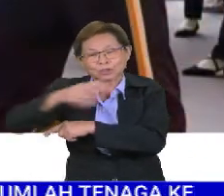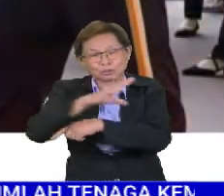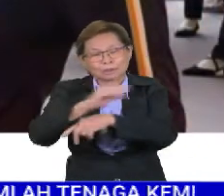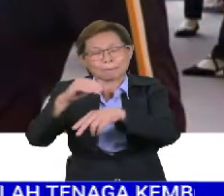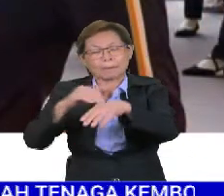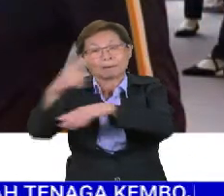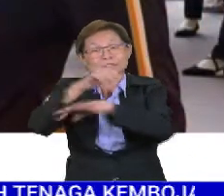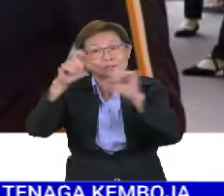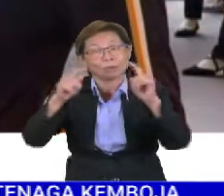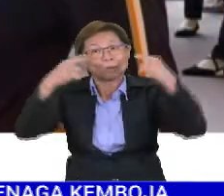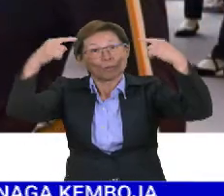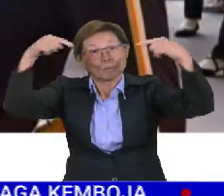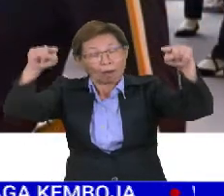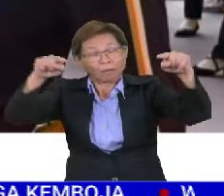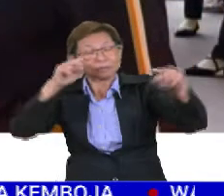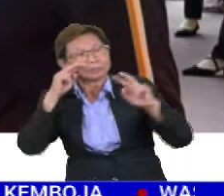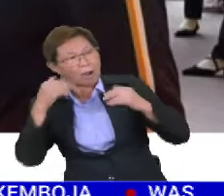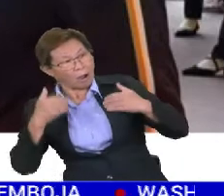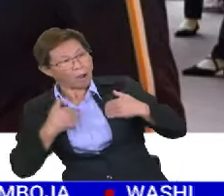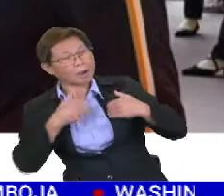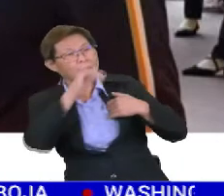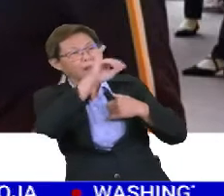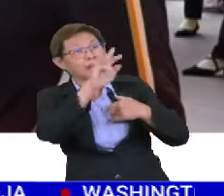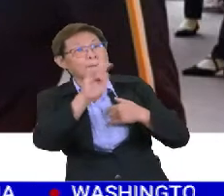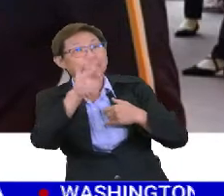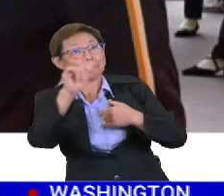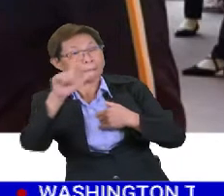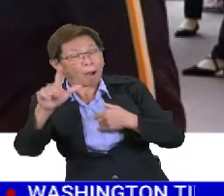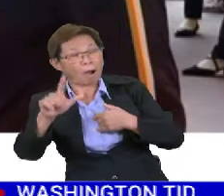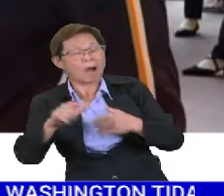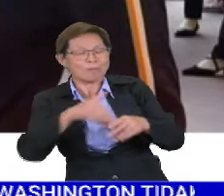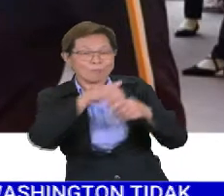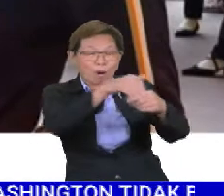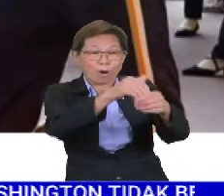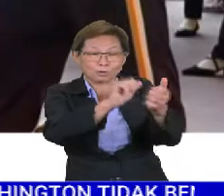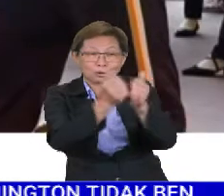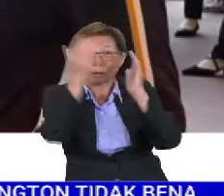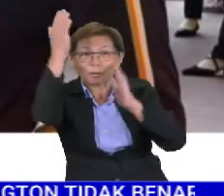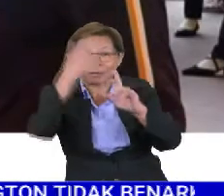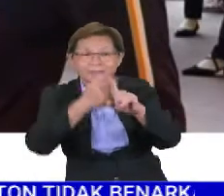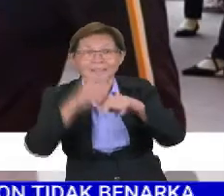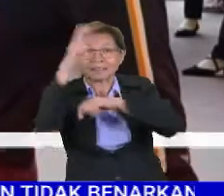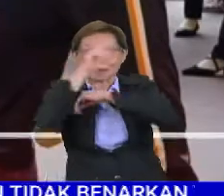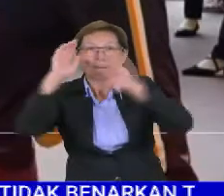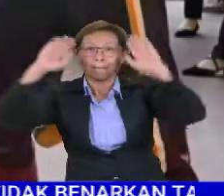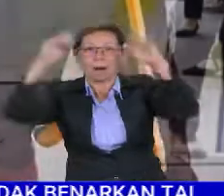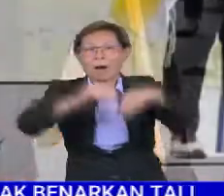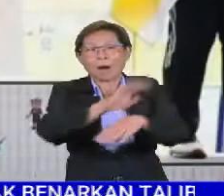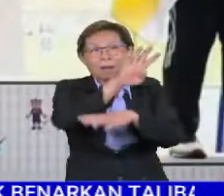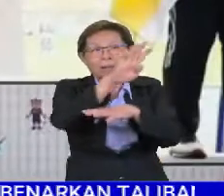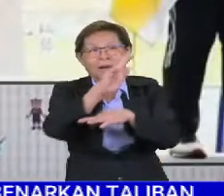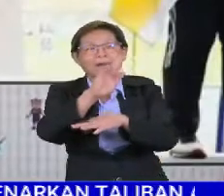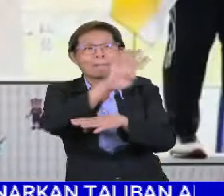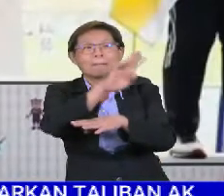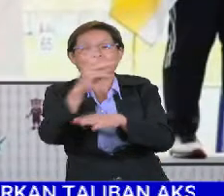Dalam pada itu mencapai itu turut menyaksikan Muhammad Iqbal Saint banyak mesencephalon Sukma dari pekerjaannya di Pahang bernilai 4